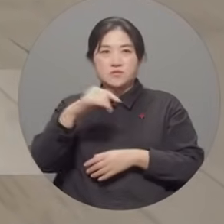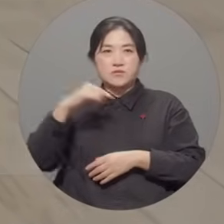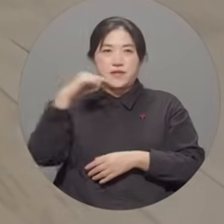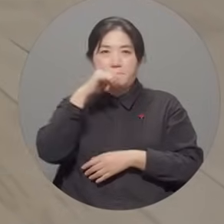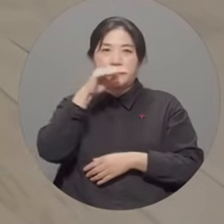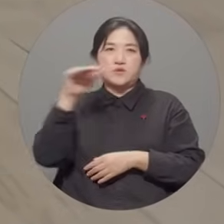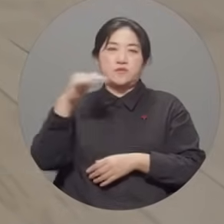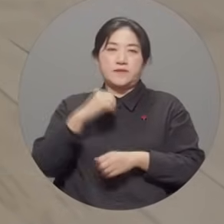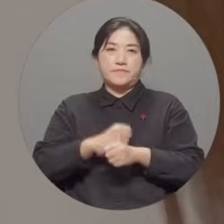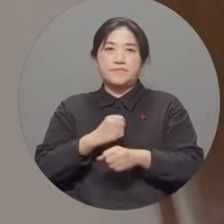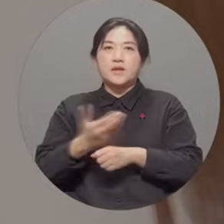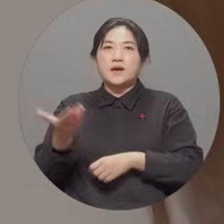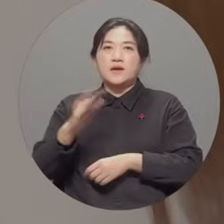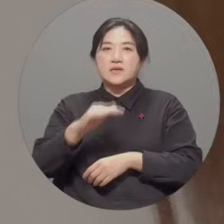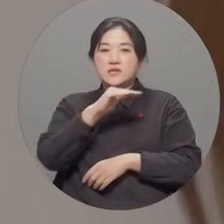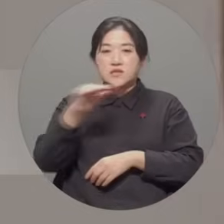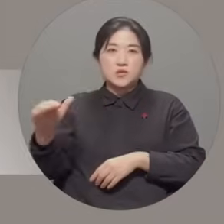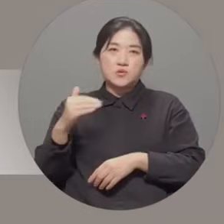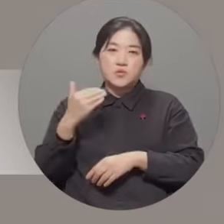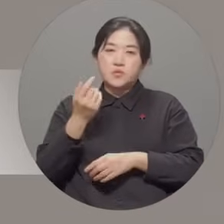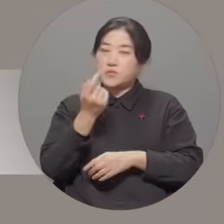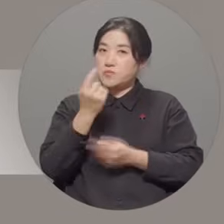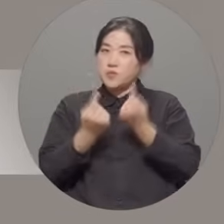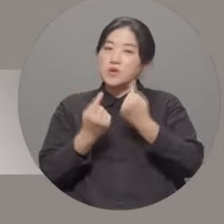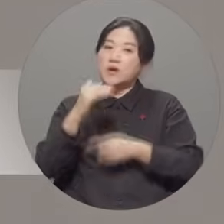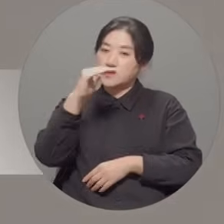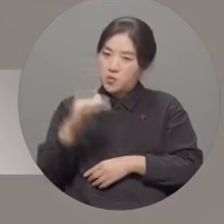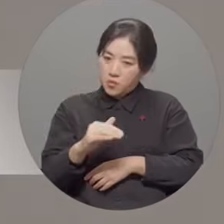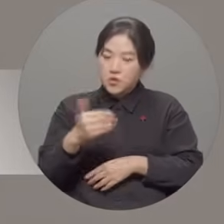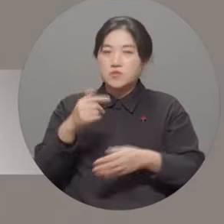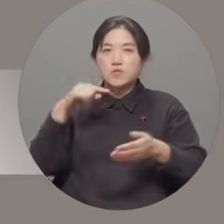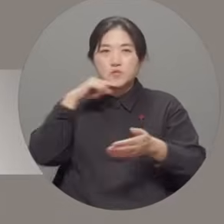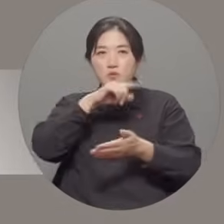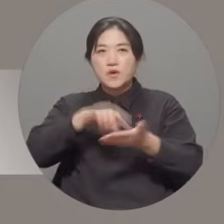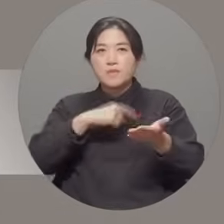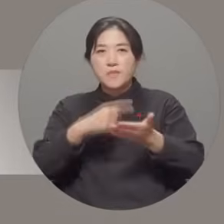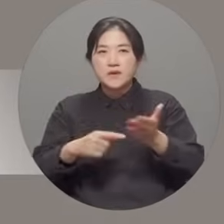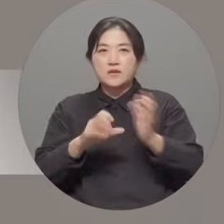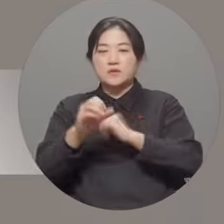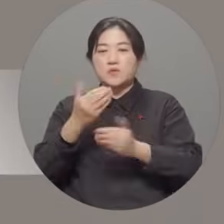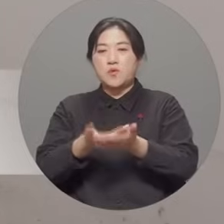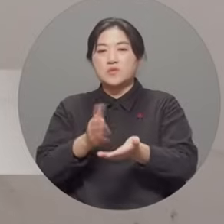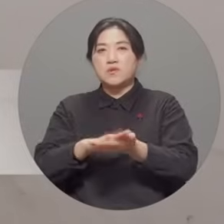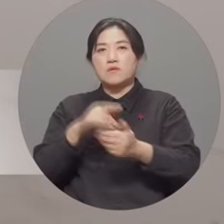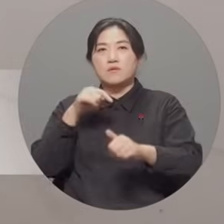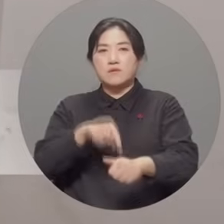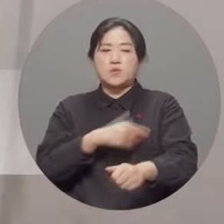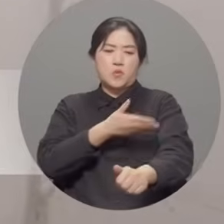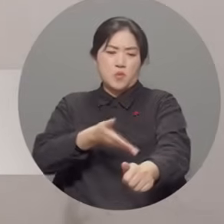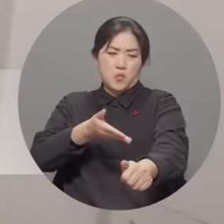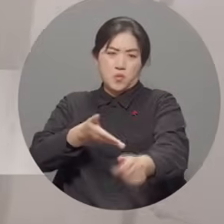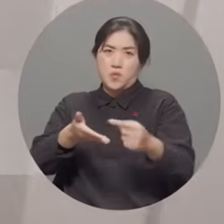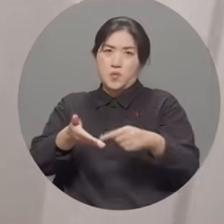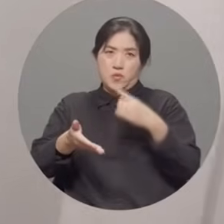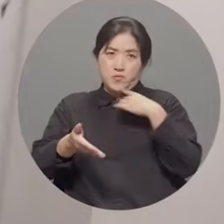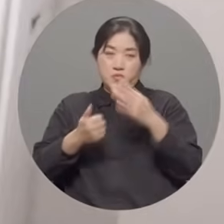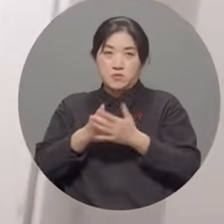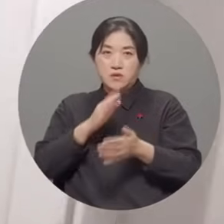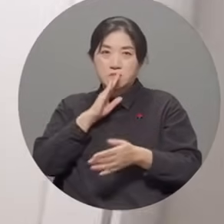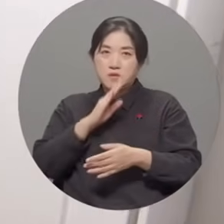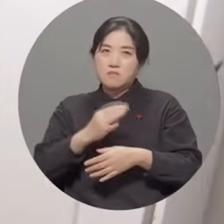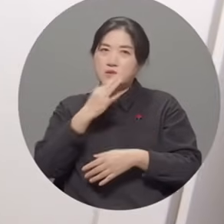강화했습니다. 하지만 기준치에 미달해도 손해배상과 보안 시공 등은 권고사항에 불과해 실효성이 낮다는